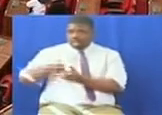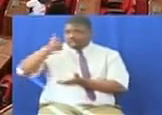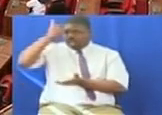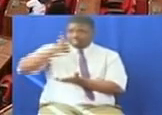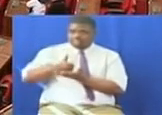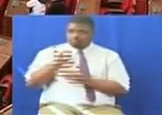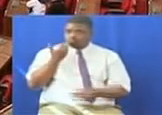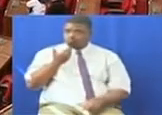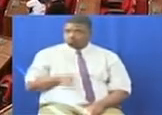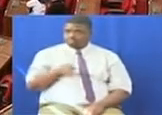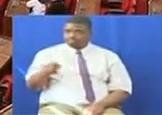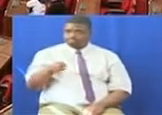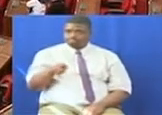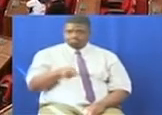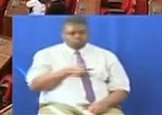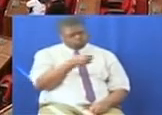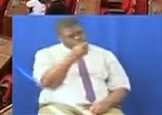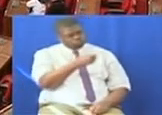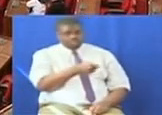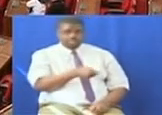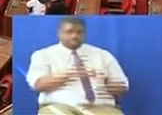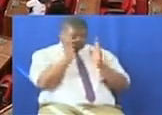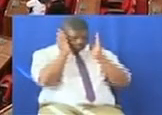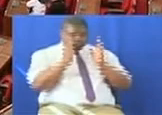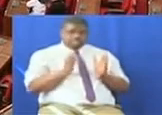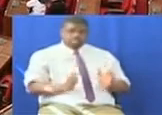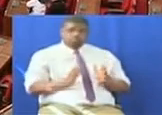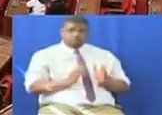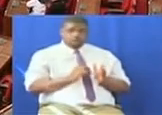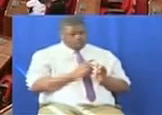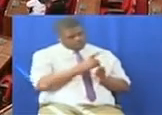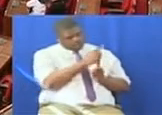muhimu sana la kumpongeza Mheshimiwa Rais wetu